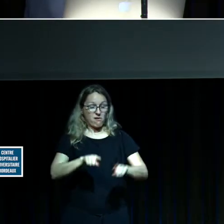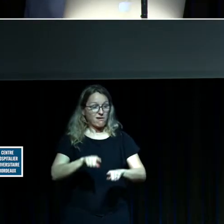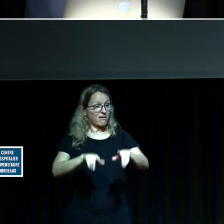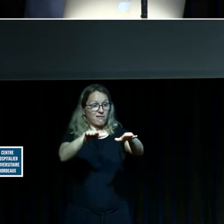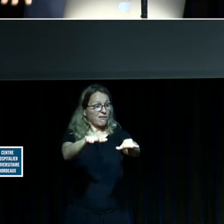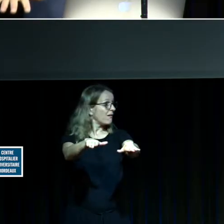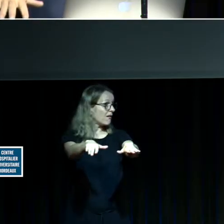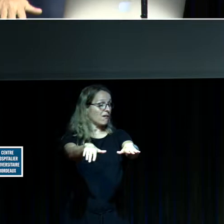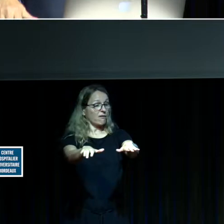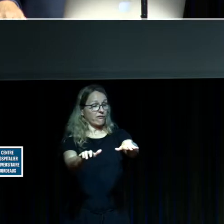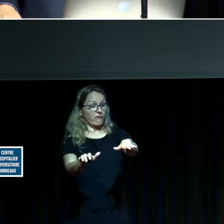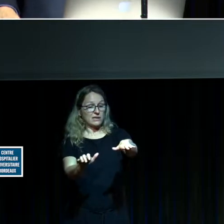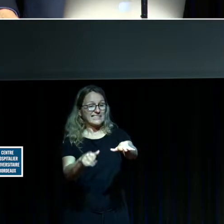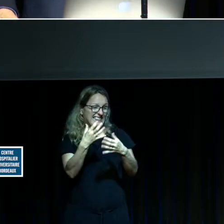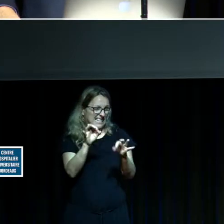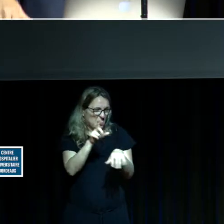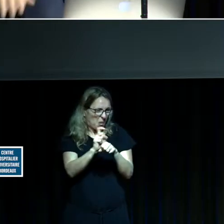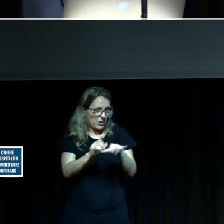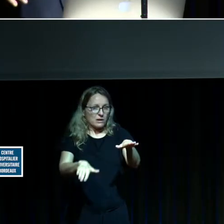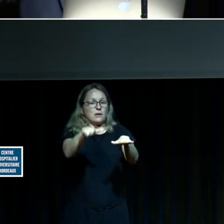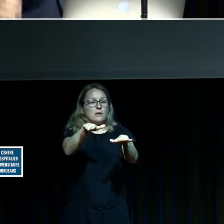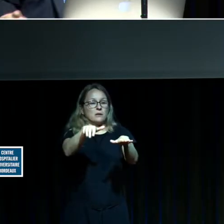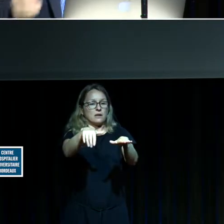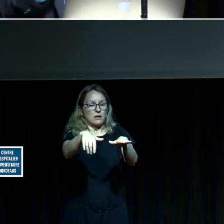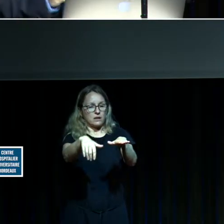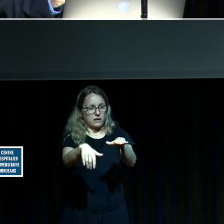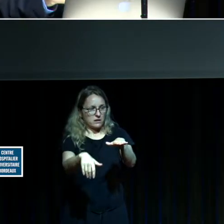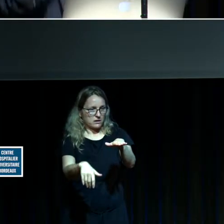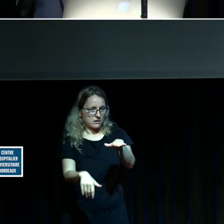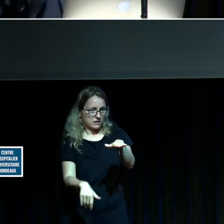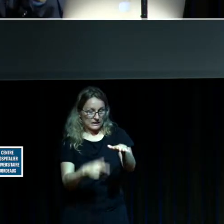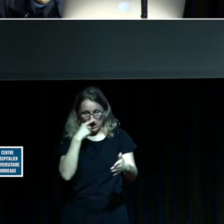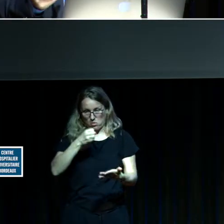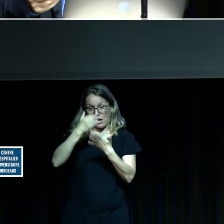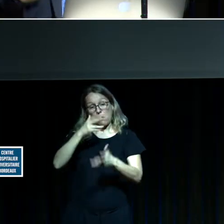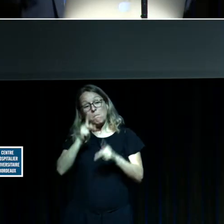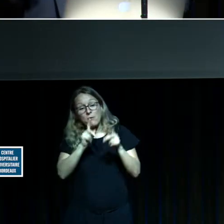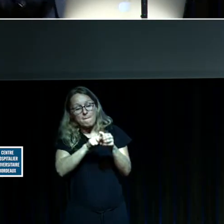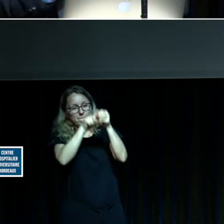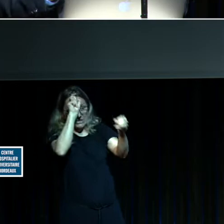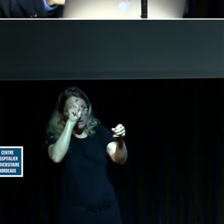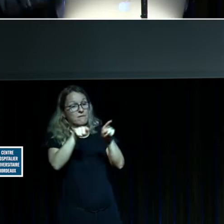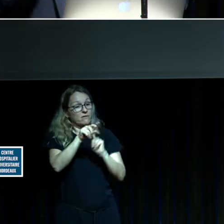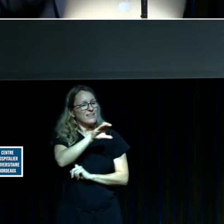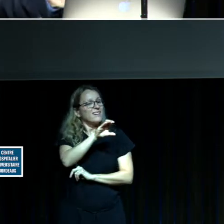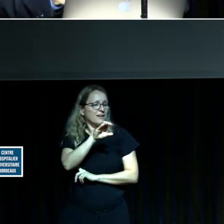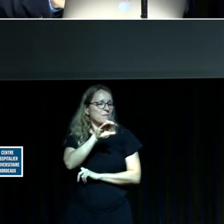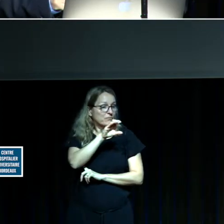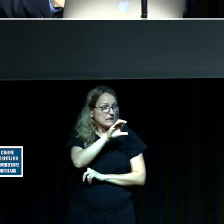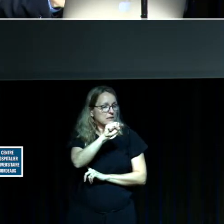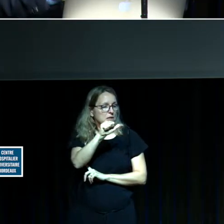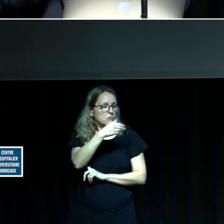un fléchissement dans les 10 secondes de la main. Et dans ce cas-là, si c'est venu tout d'un coup, c'est peut-être un AVC. Il faut appeler le SAMU sans